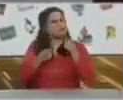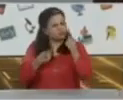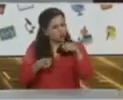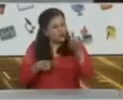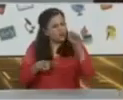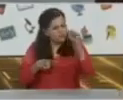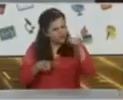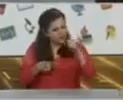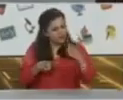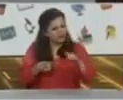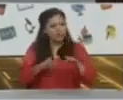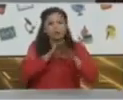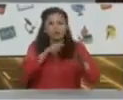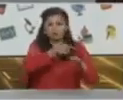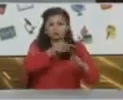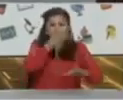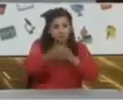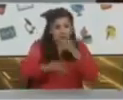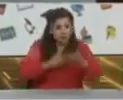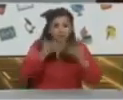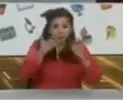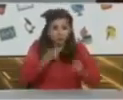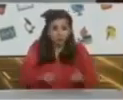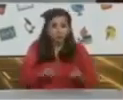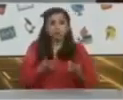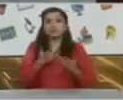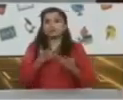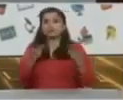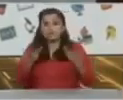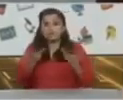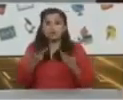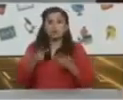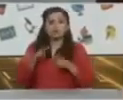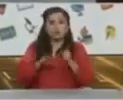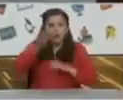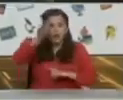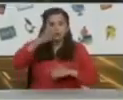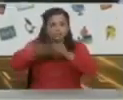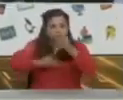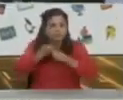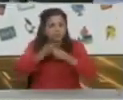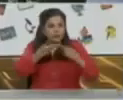कि बच्चों को सिखाने की, बताने की, संस्कार देने की जिम्मेदारी